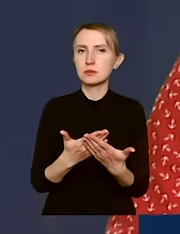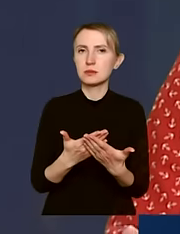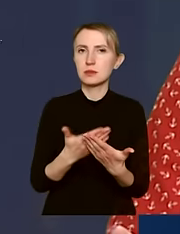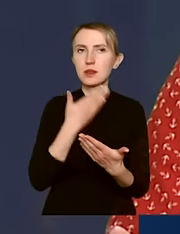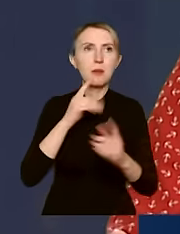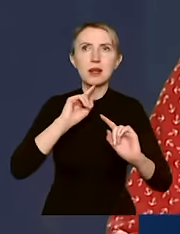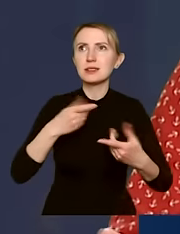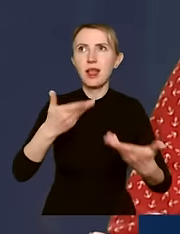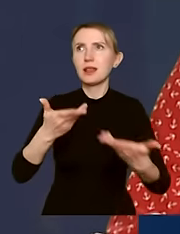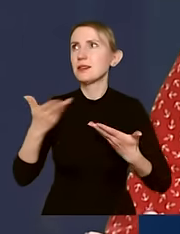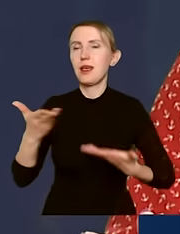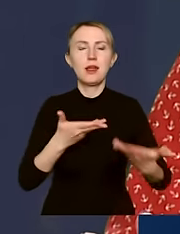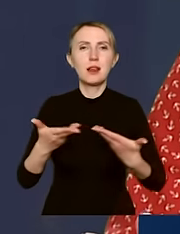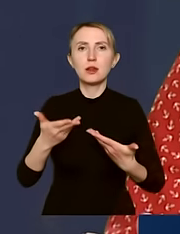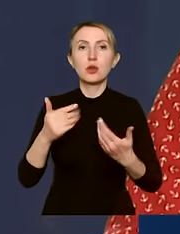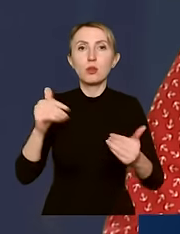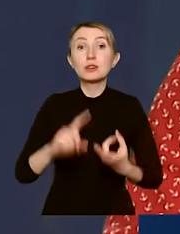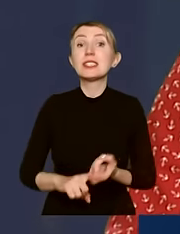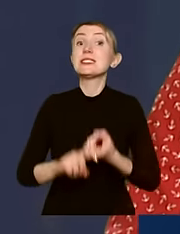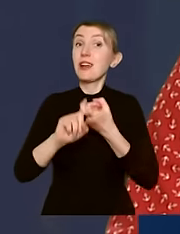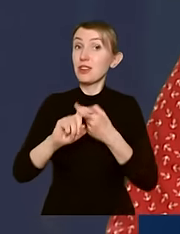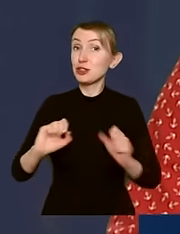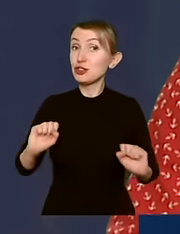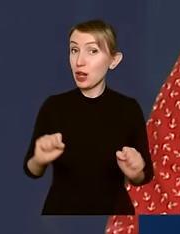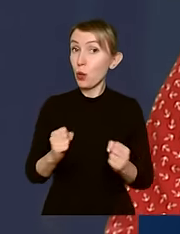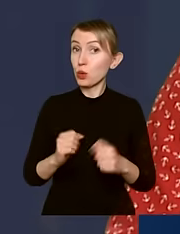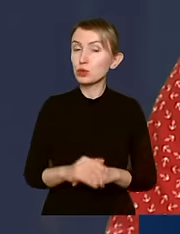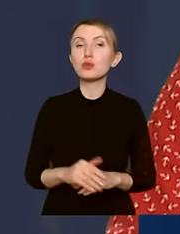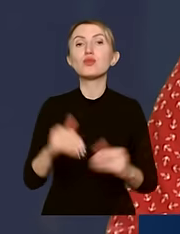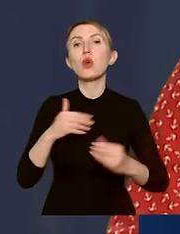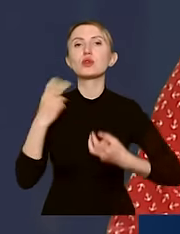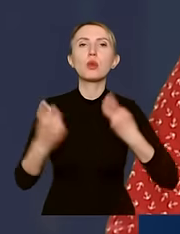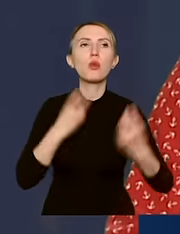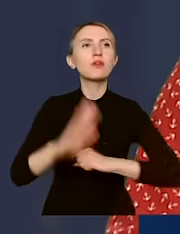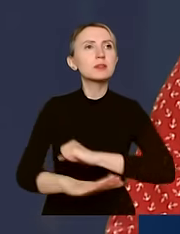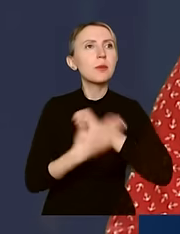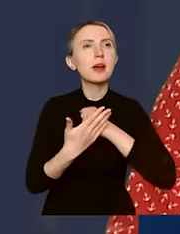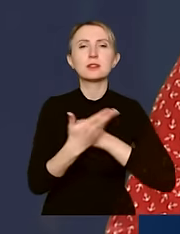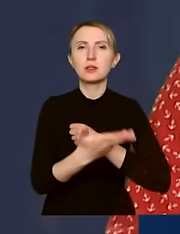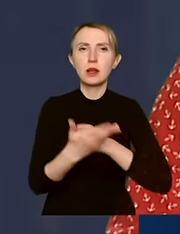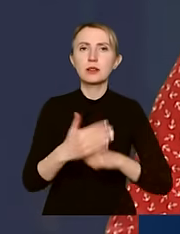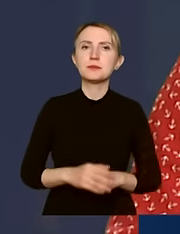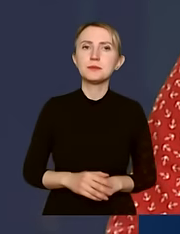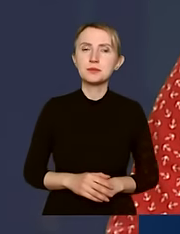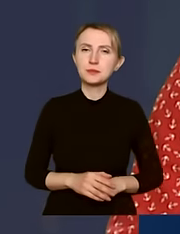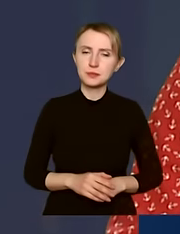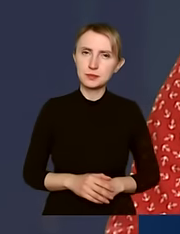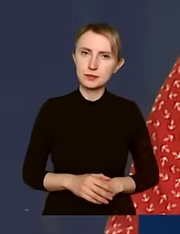zleceń mamy formułę zawieszenia tej działalności. Można poszukać wsparcia na taki moment,